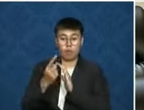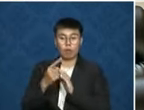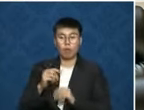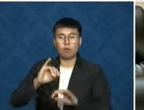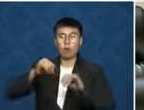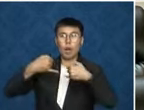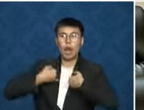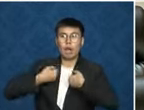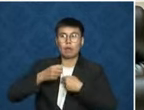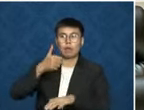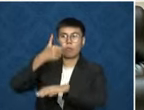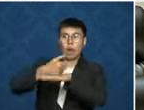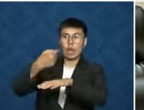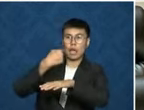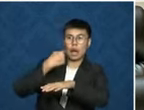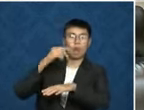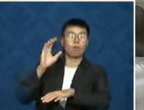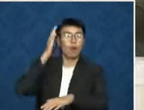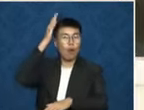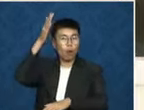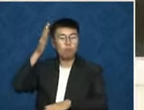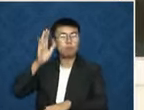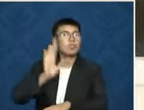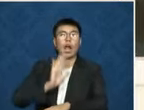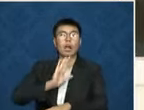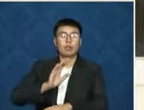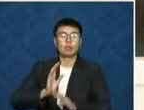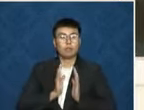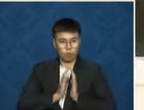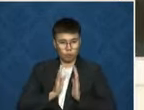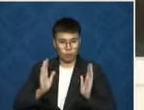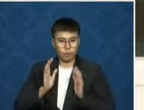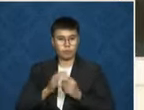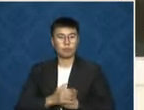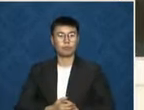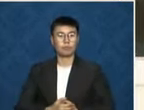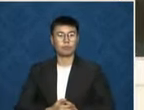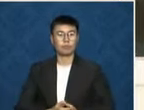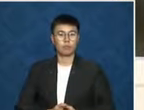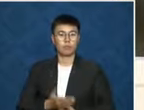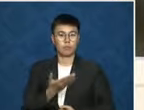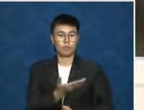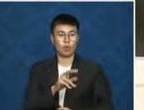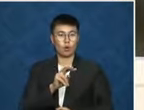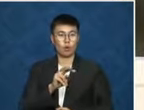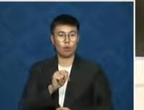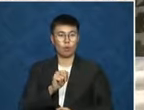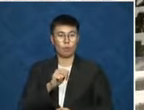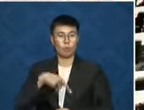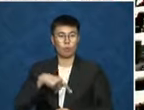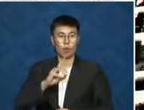ในอนาคตค่ะขอบคุณค่ะท่านประธาน ขอบคุณครับเชิญท่านนพดลทิพยชนครับ